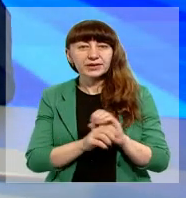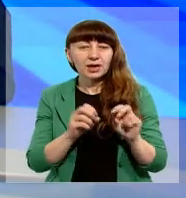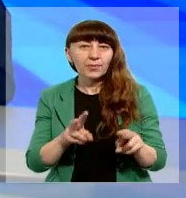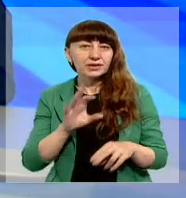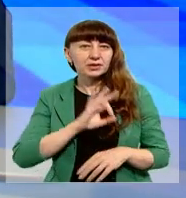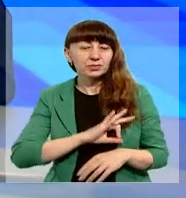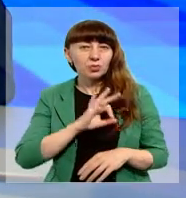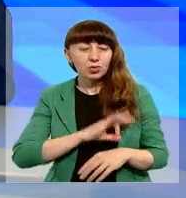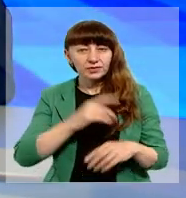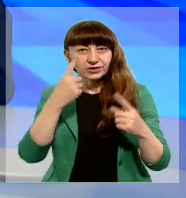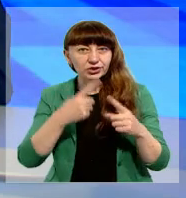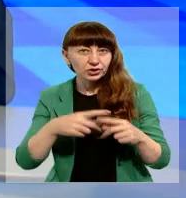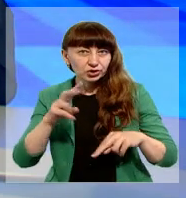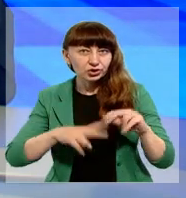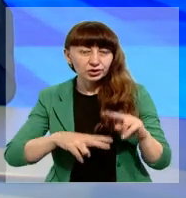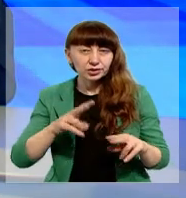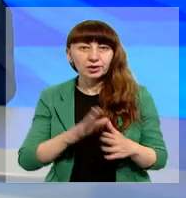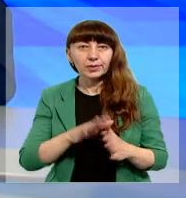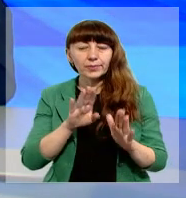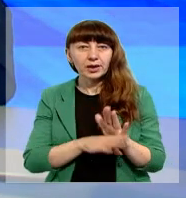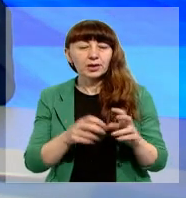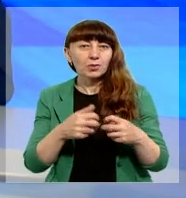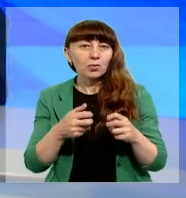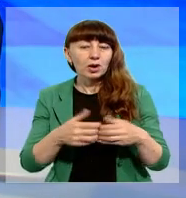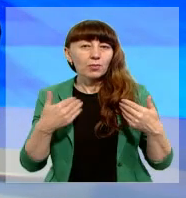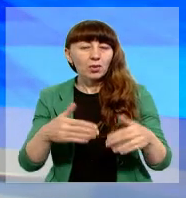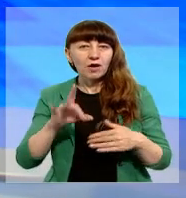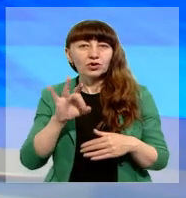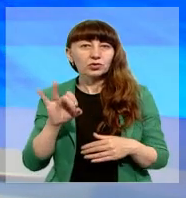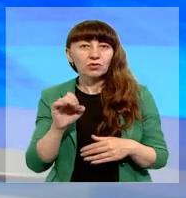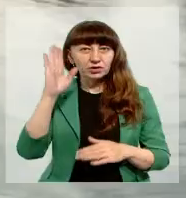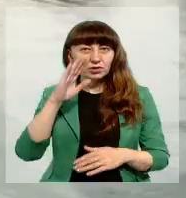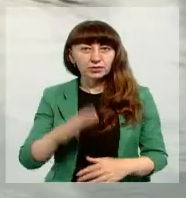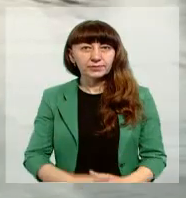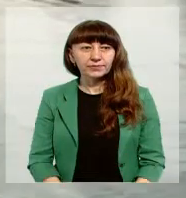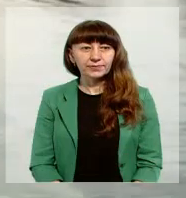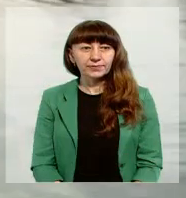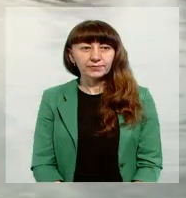эксплуатация гидротехнических сооружений и безаварийного пропуска паводков вод.